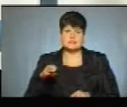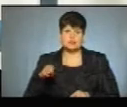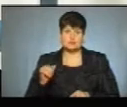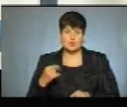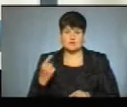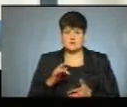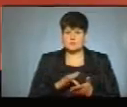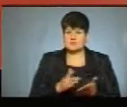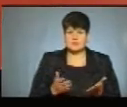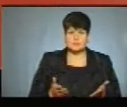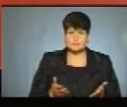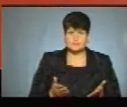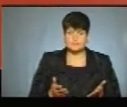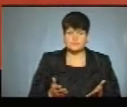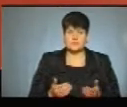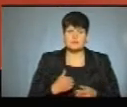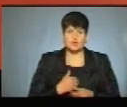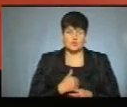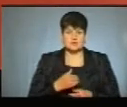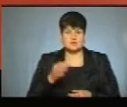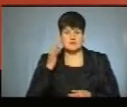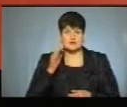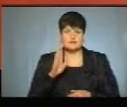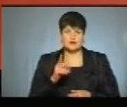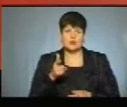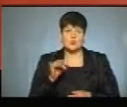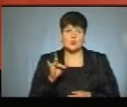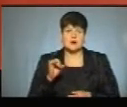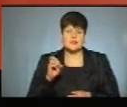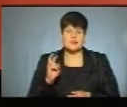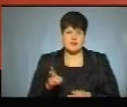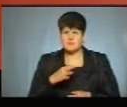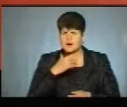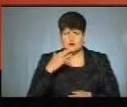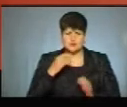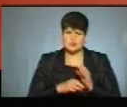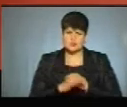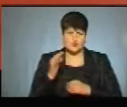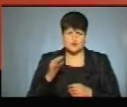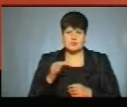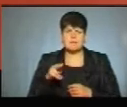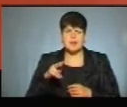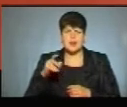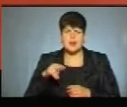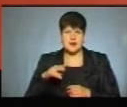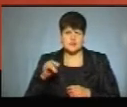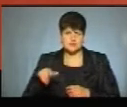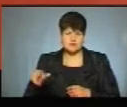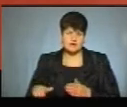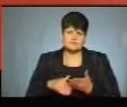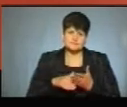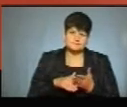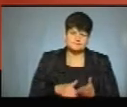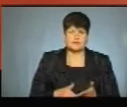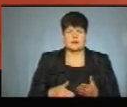центру. Ну, мені хочеться ще нагадати про Віктора Гурняка, звичайно. Взагалі на Сході багато пластунів і як волонтери долучалися, і як